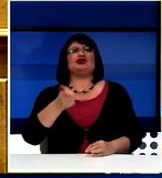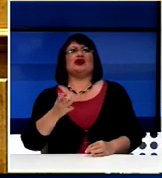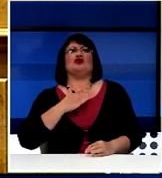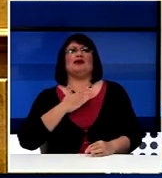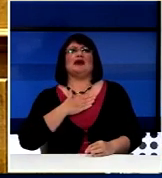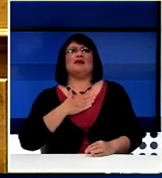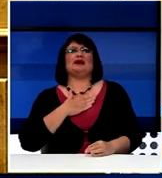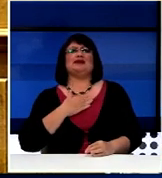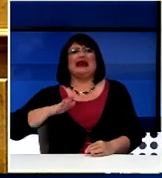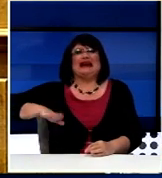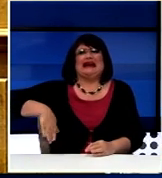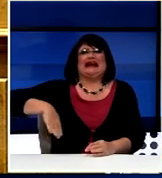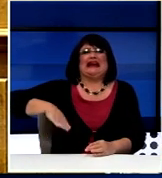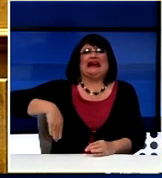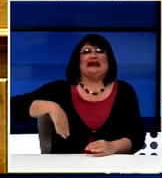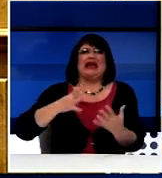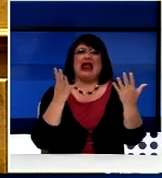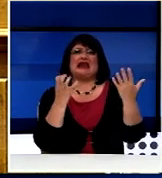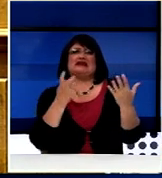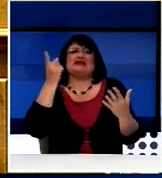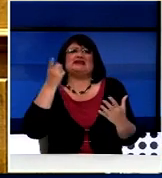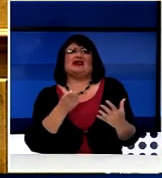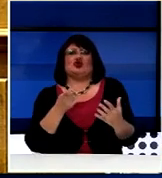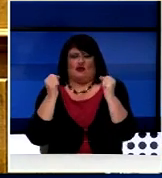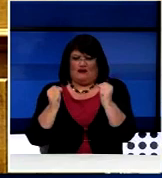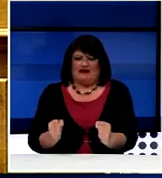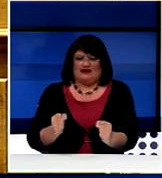πόσο έχει το Καστελόριζο? 110, δεν γίνεται.